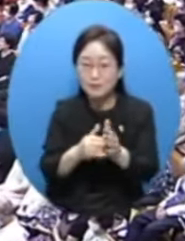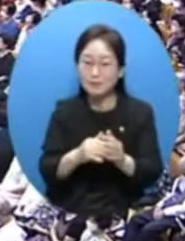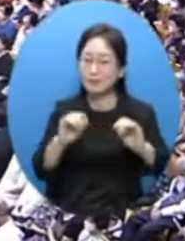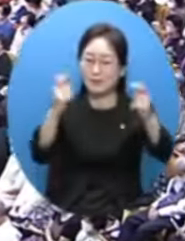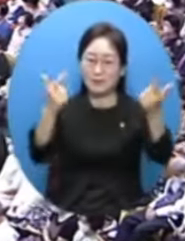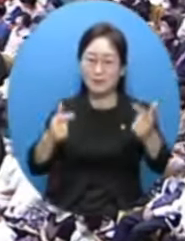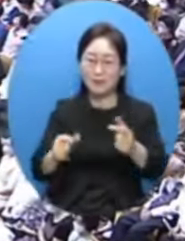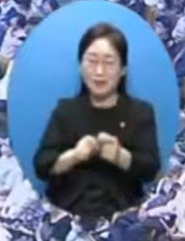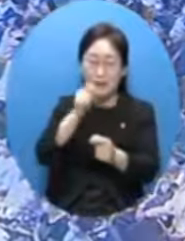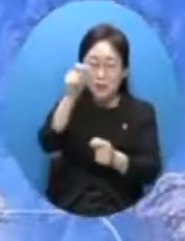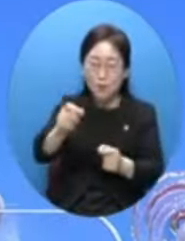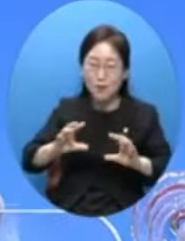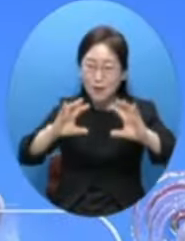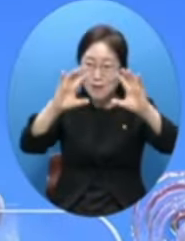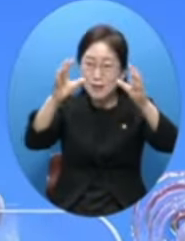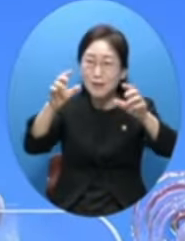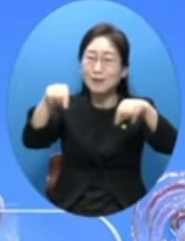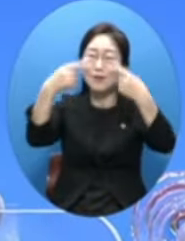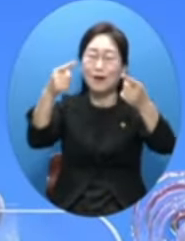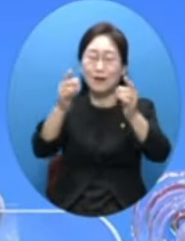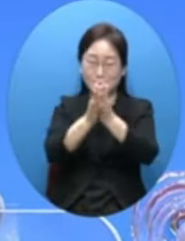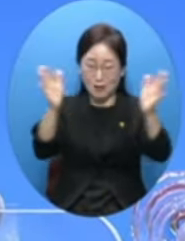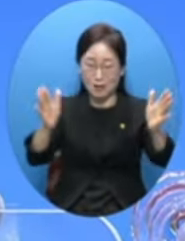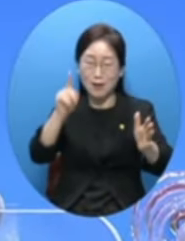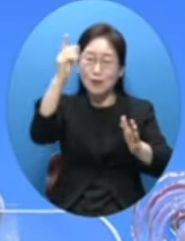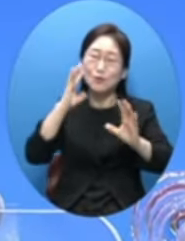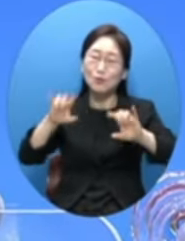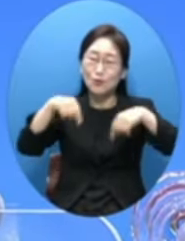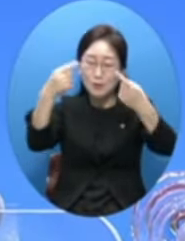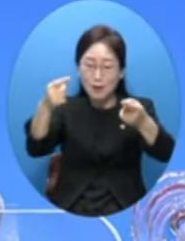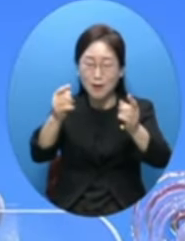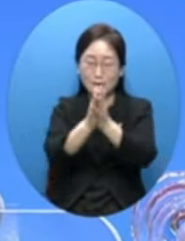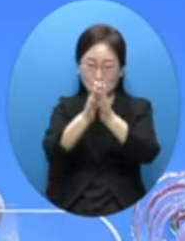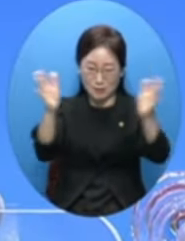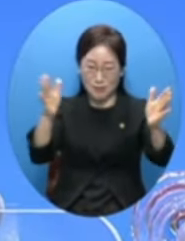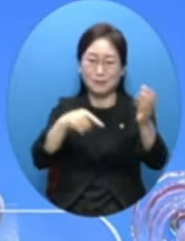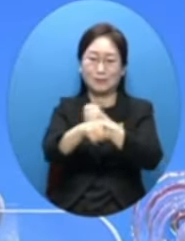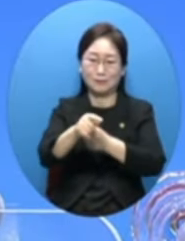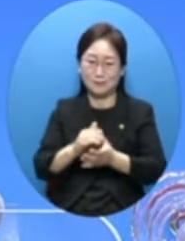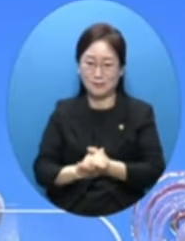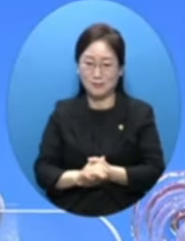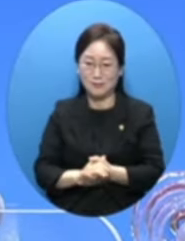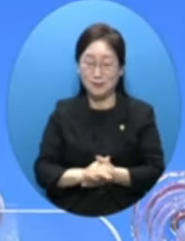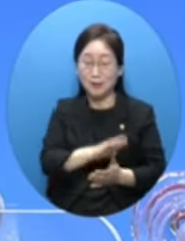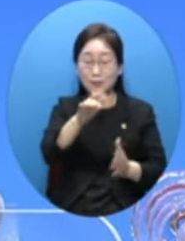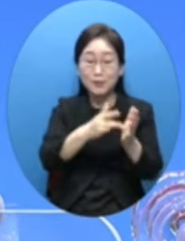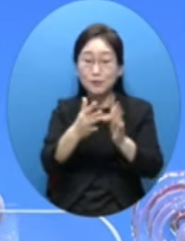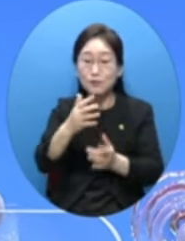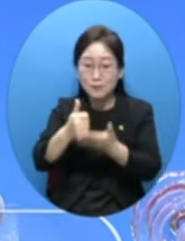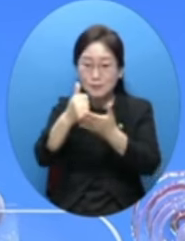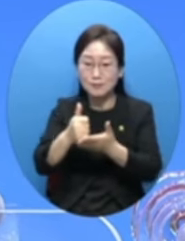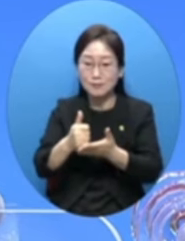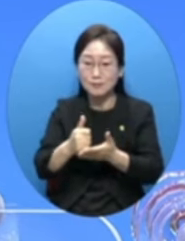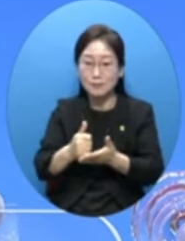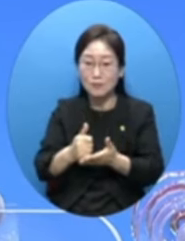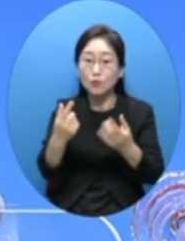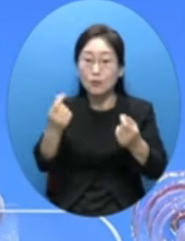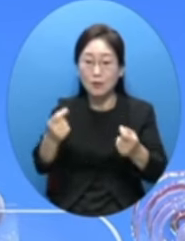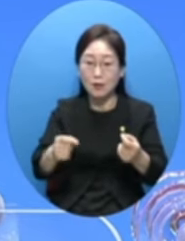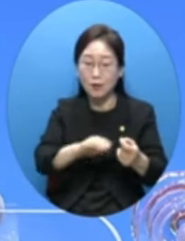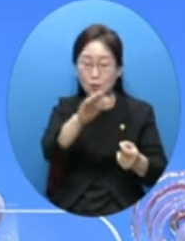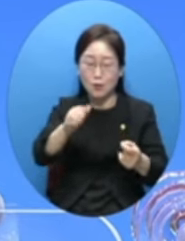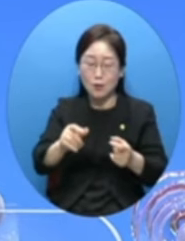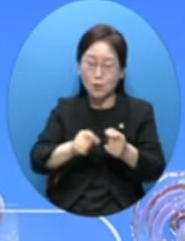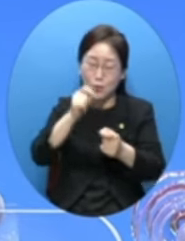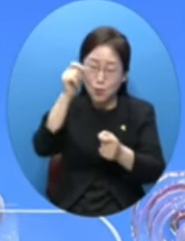영원한 세계에서의 시작입니다. 영원한 천국에서 우리 삶이 시작되는 것입니다. 우리 예수님께서 우리가 갈 영원한 보양